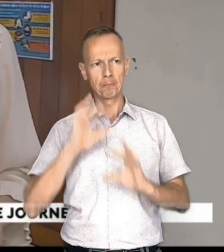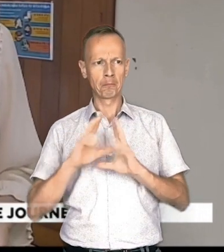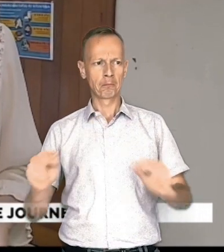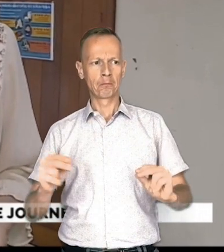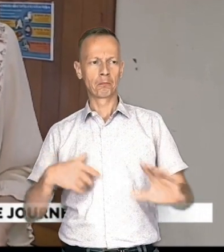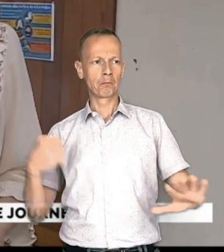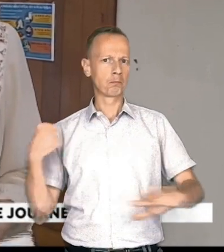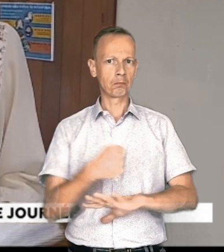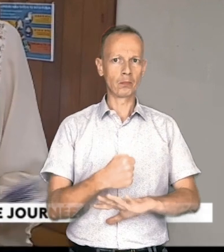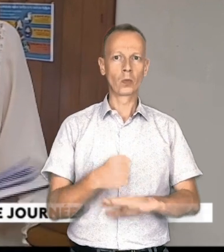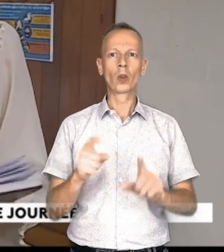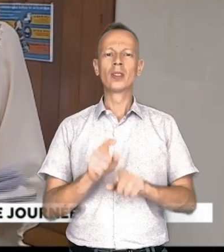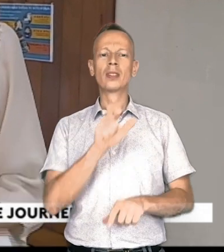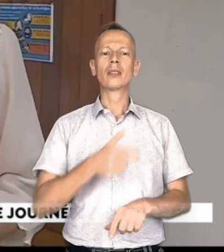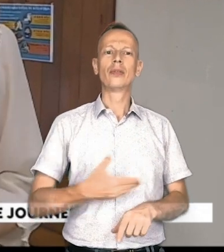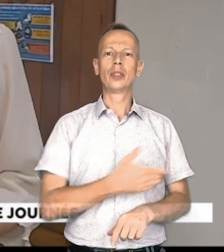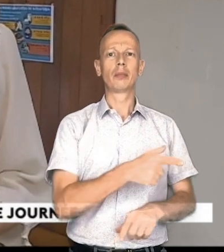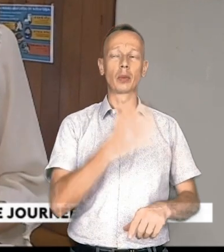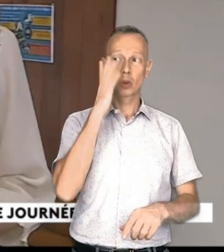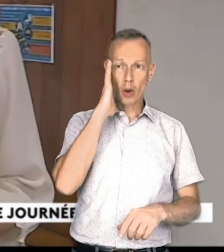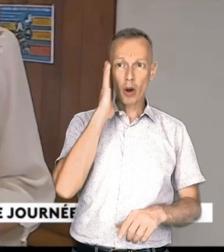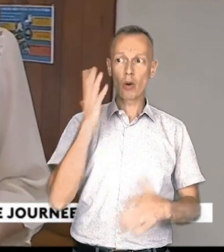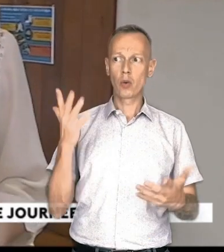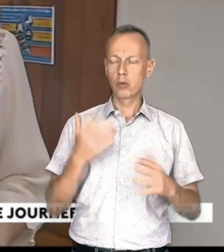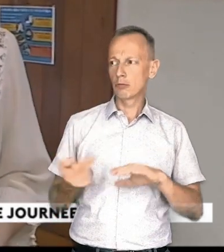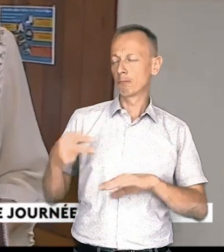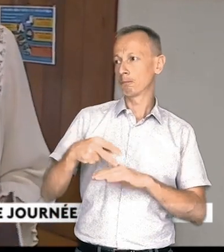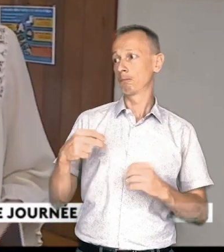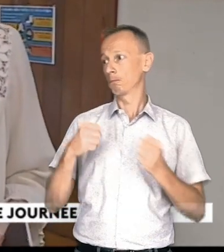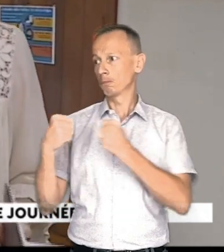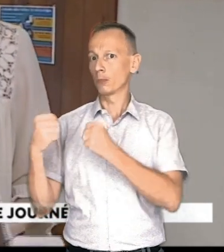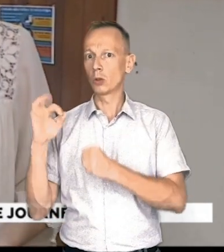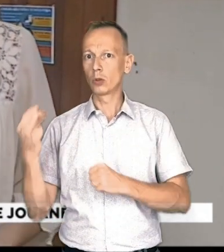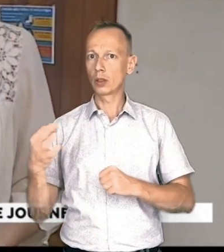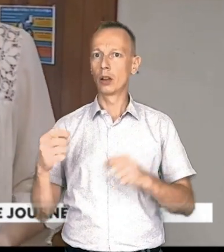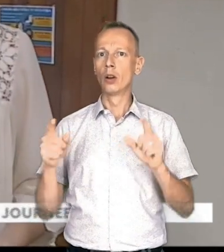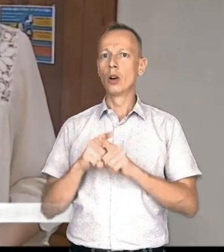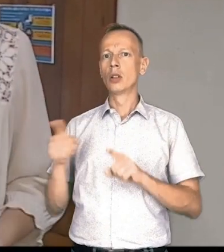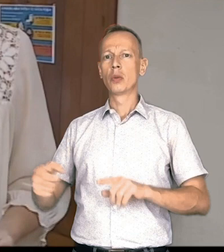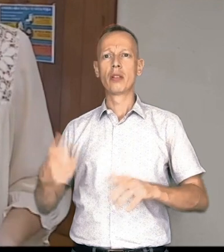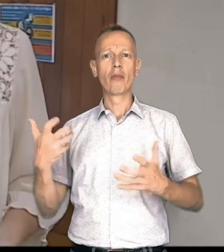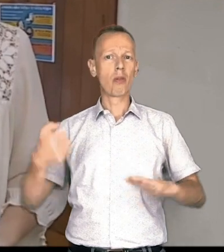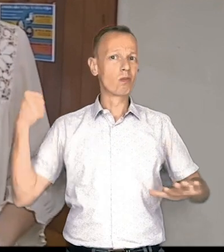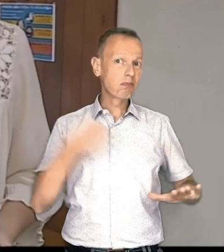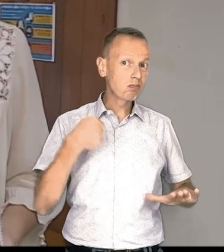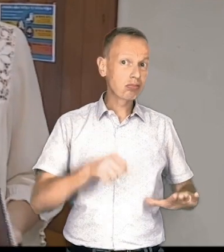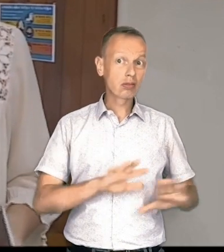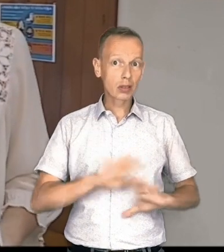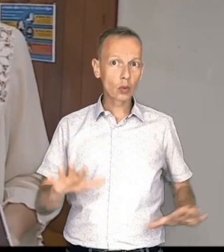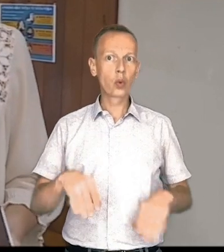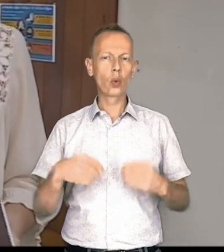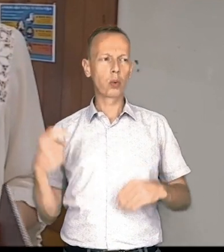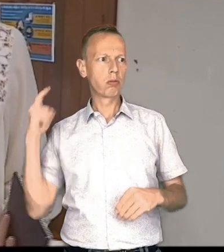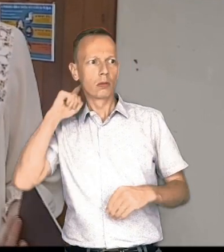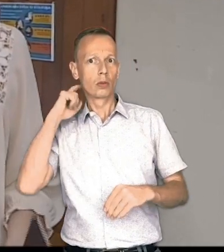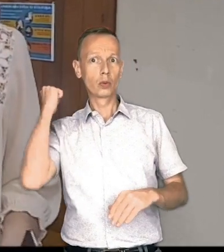frappé Moana Poirot? La victime était-elle endormie ou a-t-elle eu le temps de se lever? Et enfin, Steve Bruno a-t-il vraiment